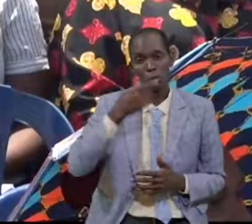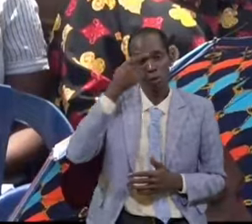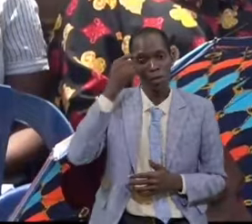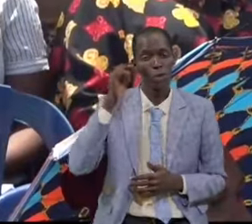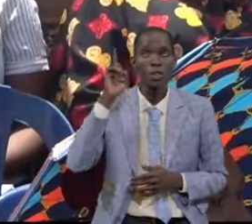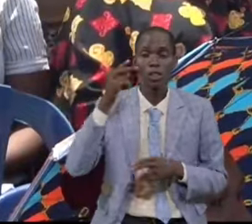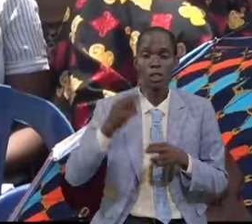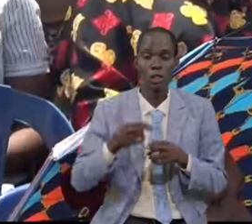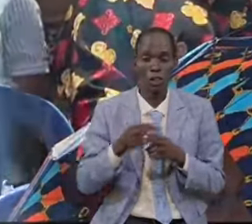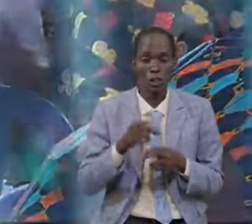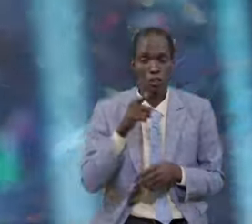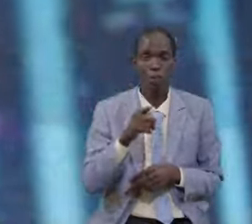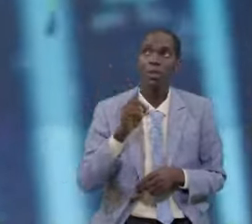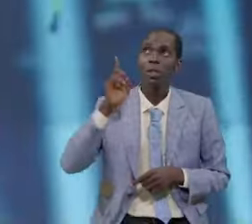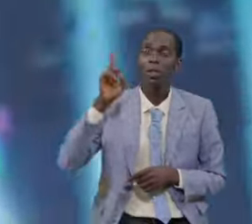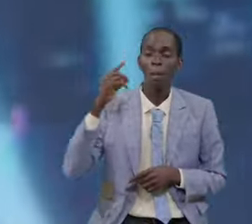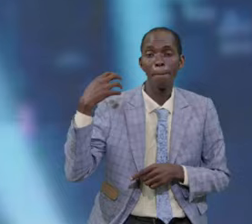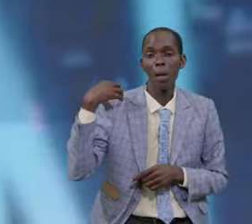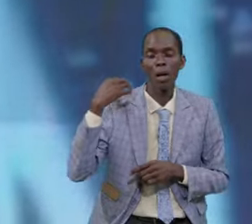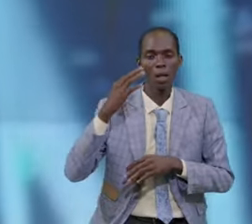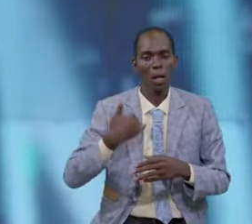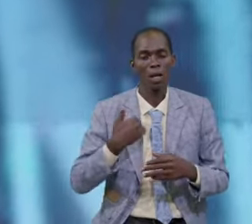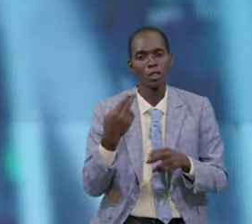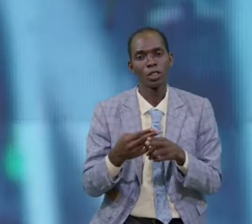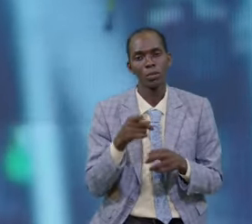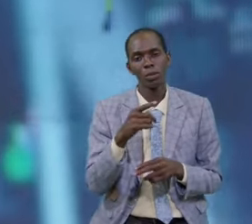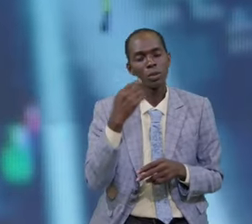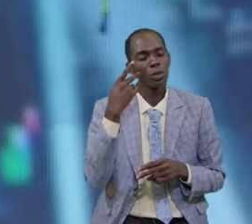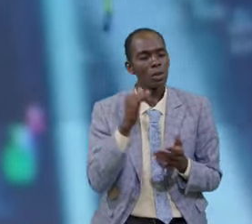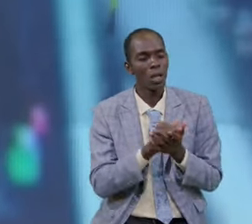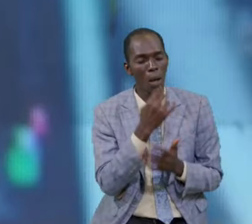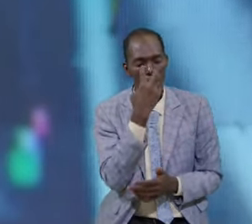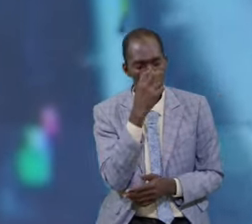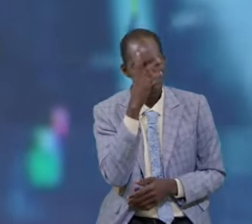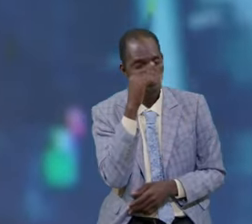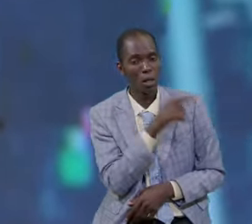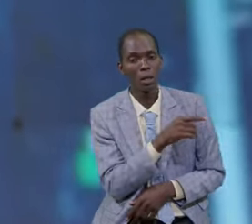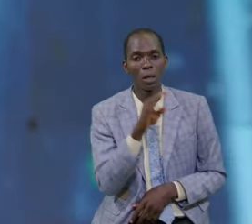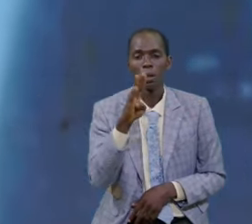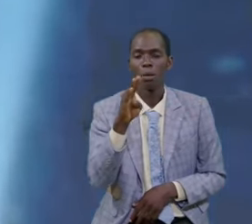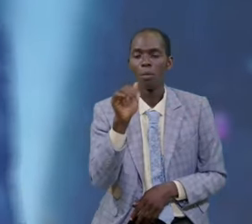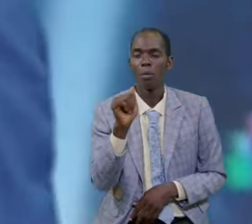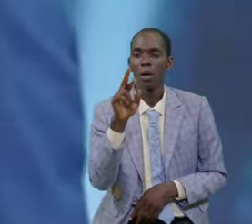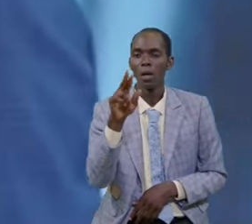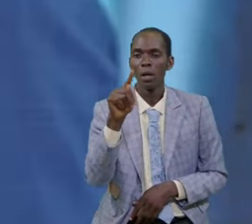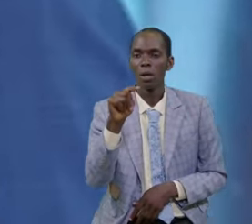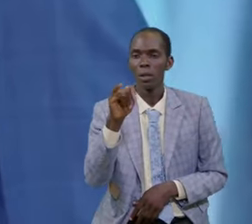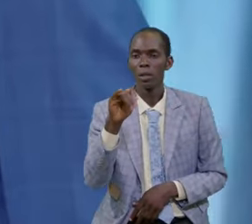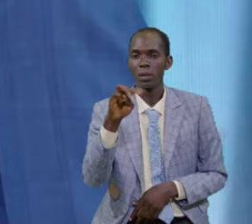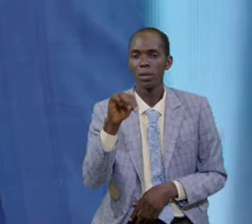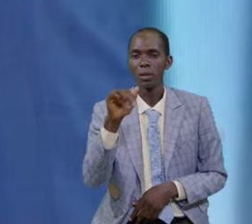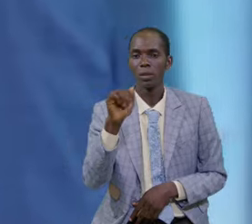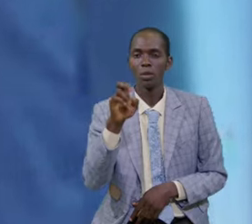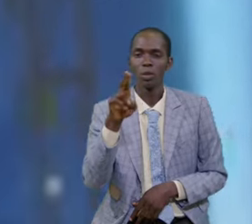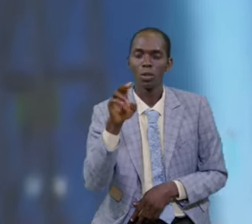Et parce que le maître t'a nommé, voici cet aveu qui vient. Et quelqu'un dit, tais-toi. Qu'est-ce que